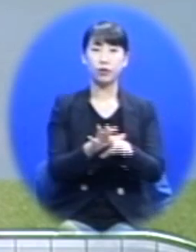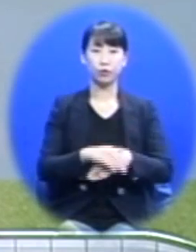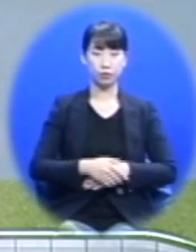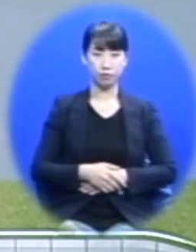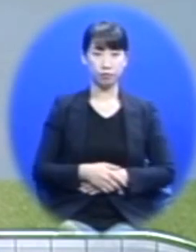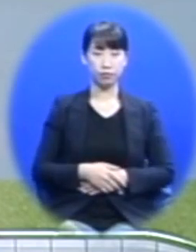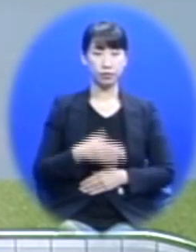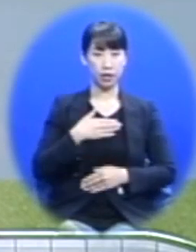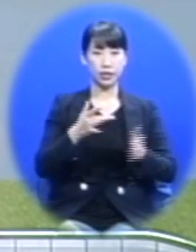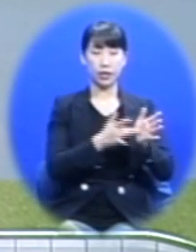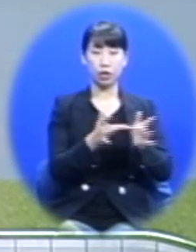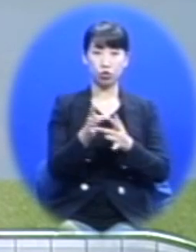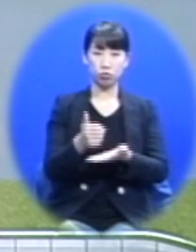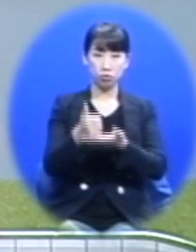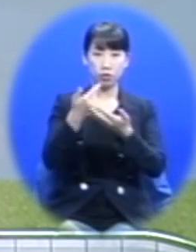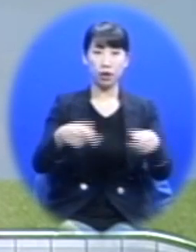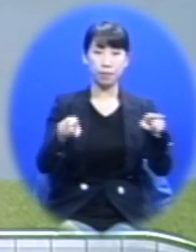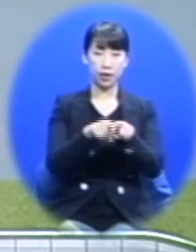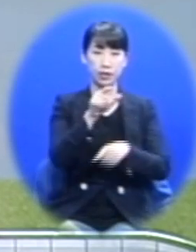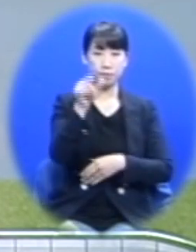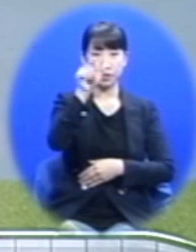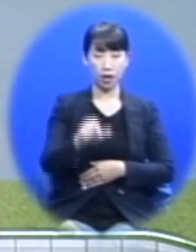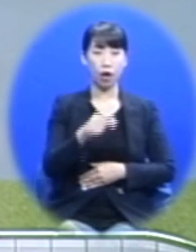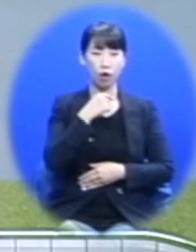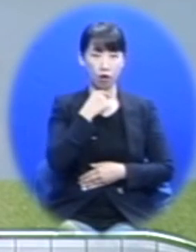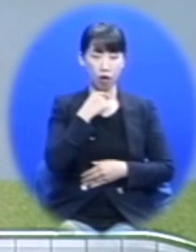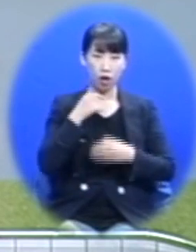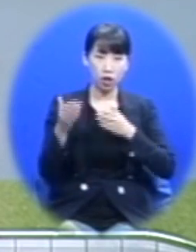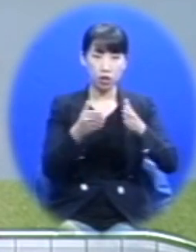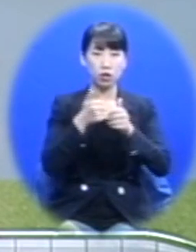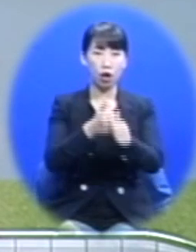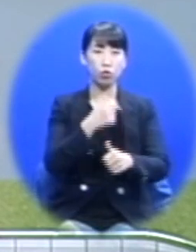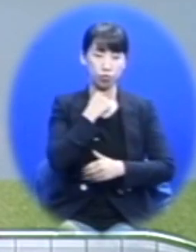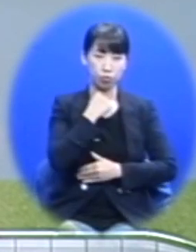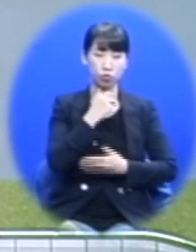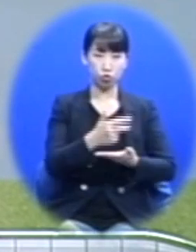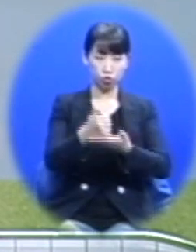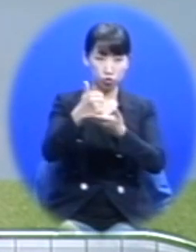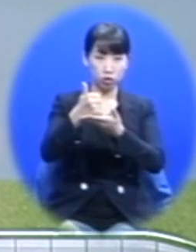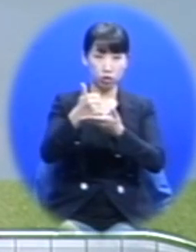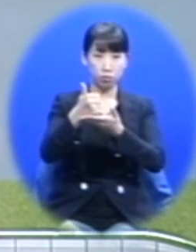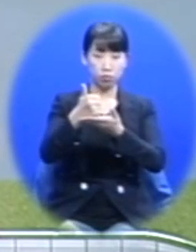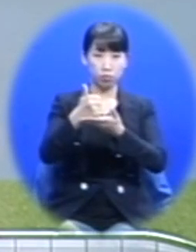나는 예수님과 함께 십자가의 길을 가는 사람이야. 주님이 그곳에 가시면 나도 가는 거야.